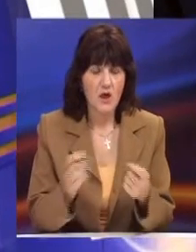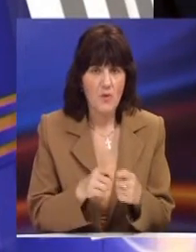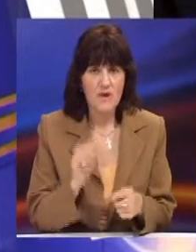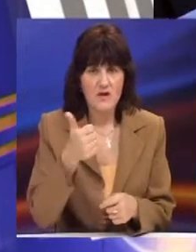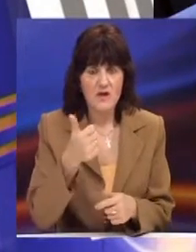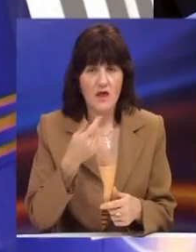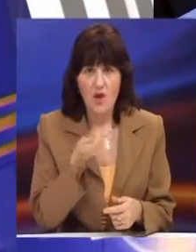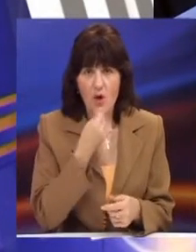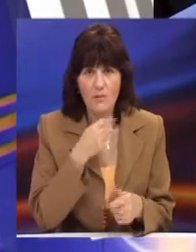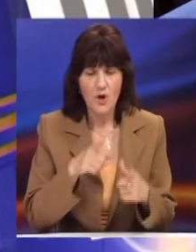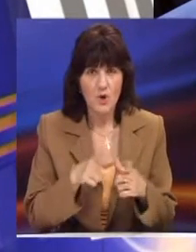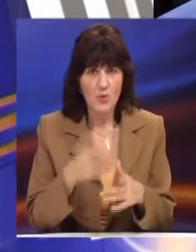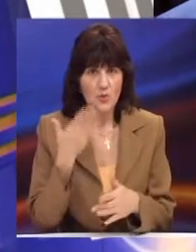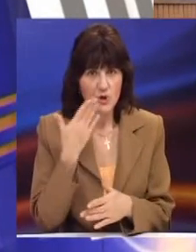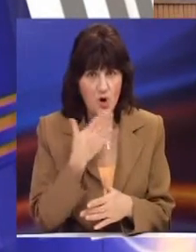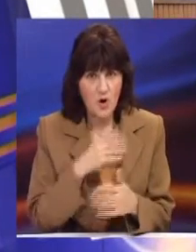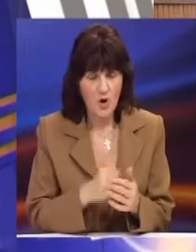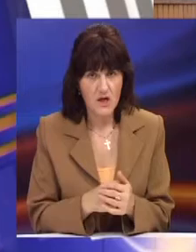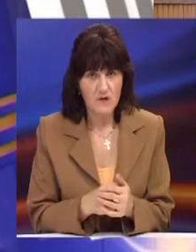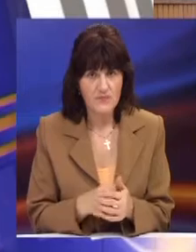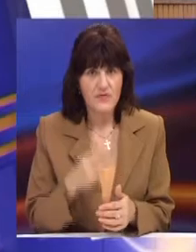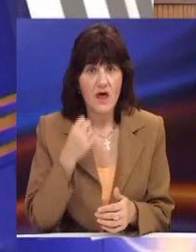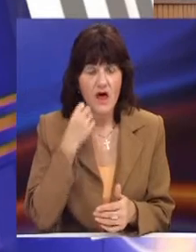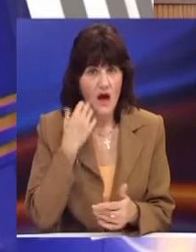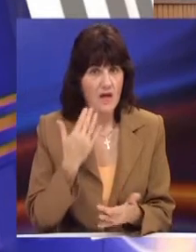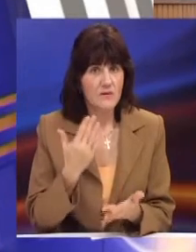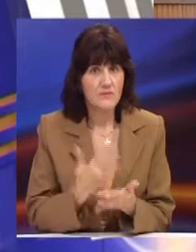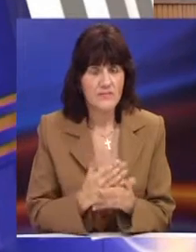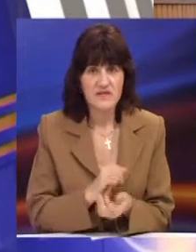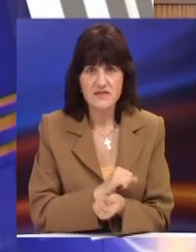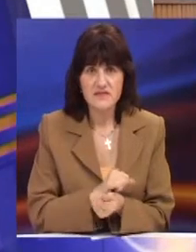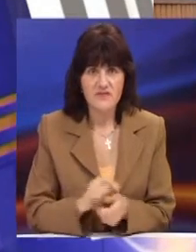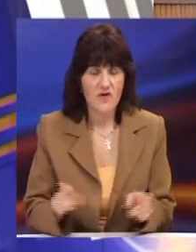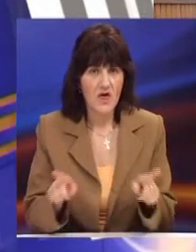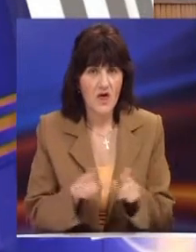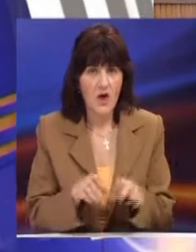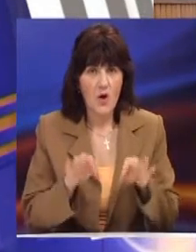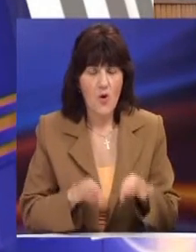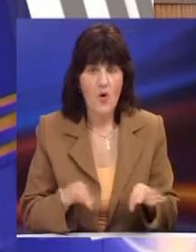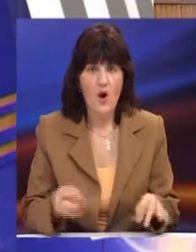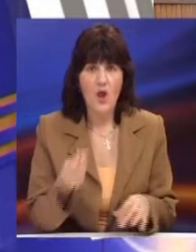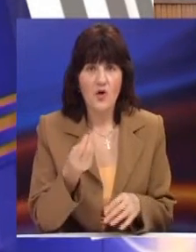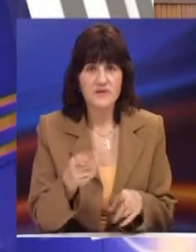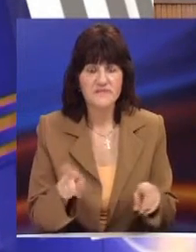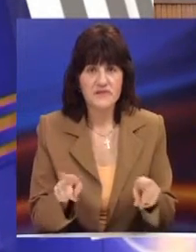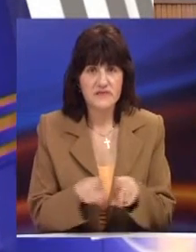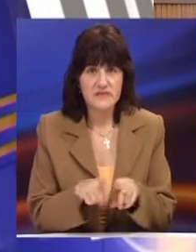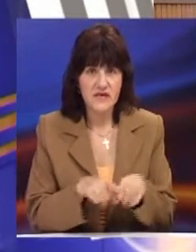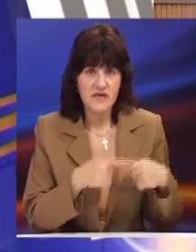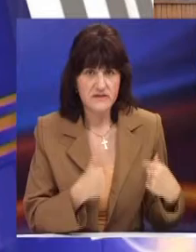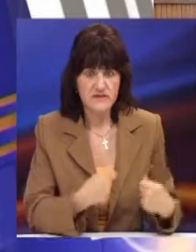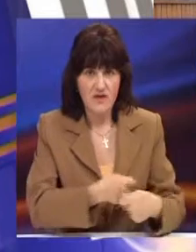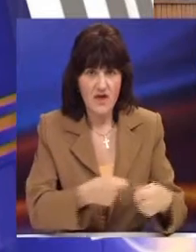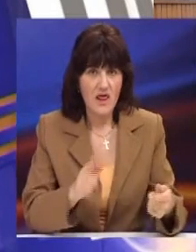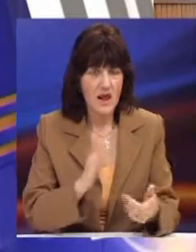bar jedan obrok u školi. Kad bi svi ovako kao kolo srpske sestara brinuli o deci, ja